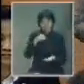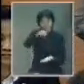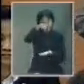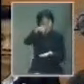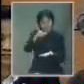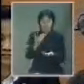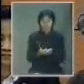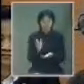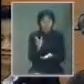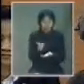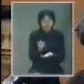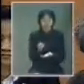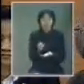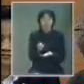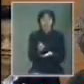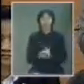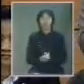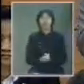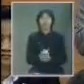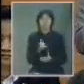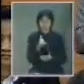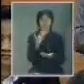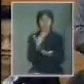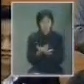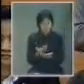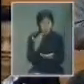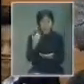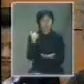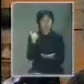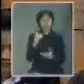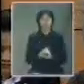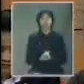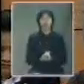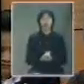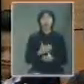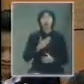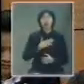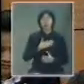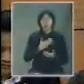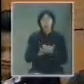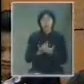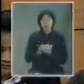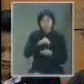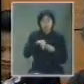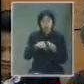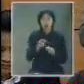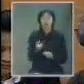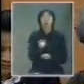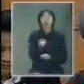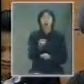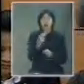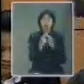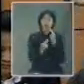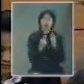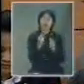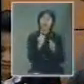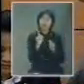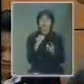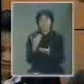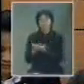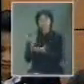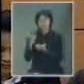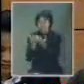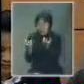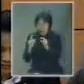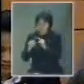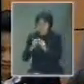ครับบางทีมันแพงนะท่านประธานผมนี่เป็นคนเบี้ยน้อยหอยน้อยเวลาจะเยี่ยมใครส่วนใหญ่ไปซื้อของเอ